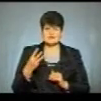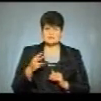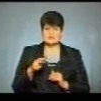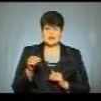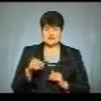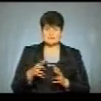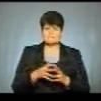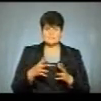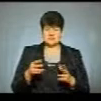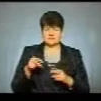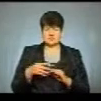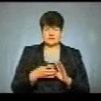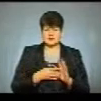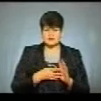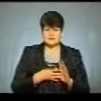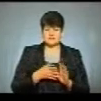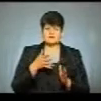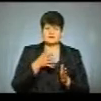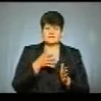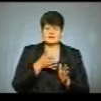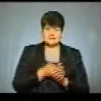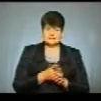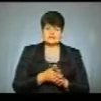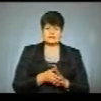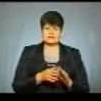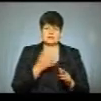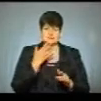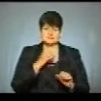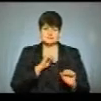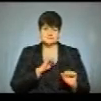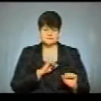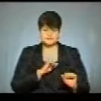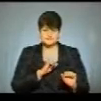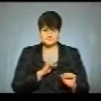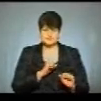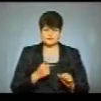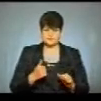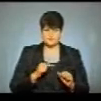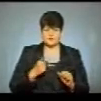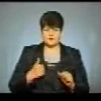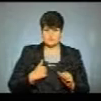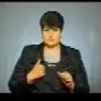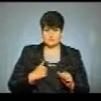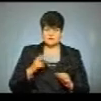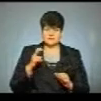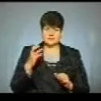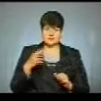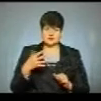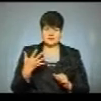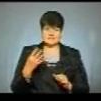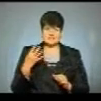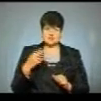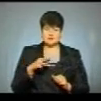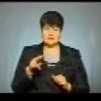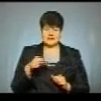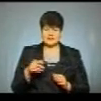ніж 2019-го. Видатки на національну безпеку та оборону становитимуть понад 245 мільярдів гривень, це майже на 40 мільярдів